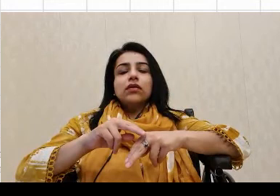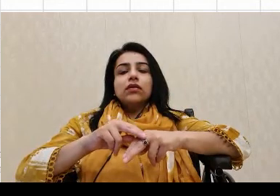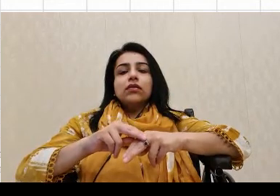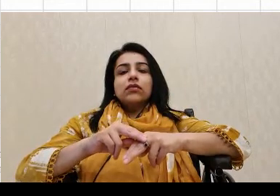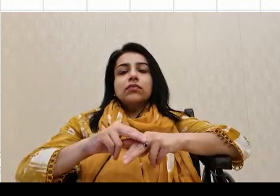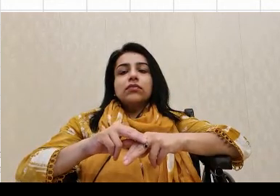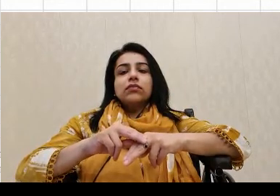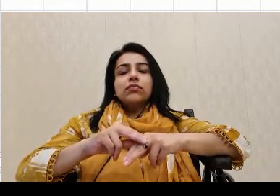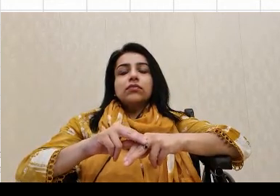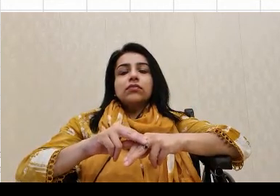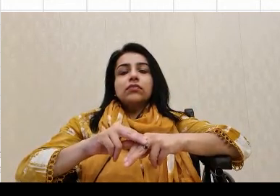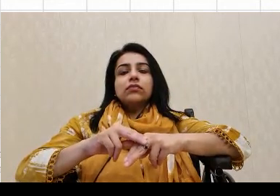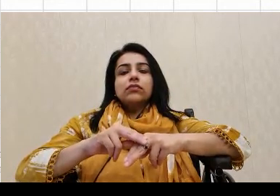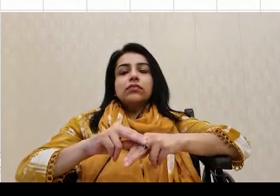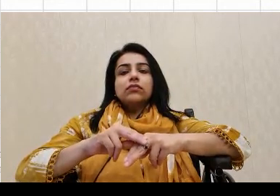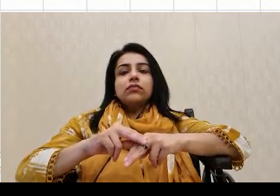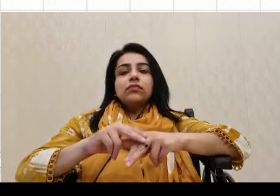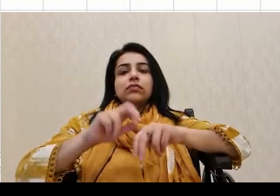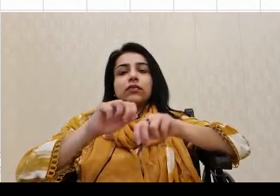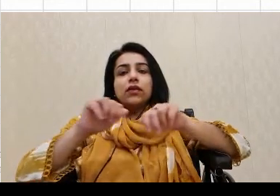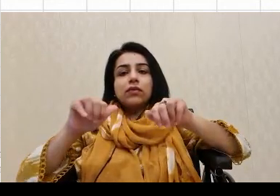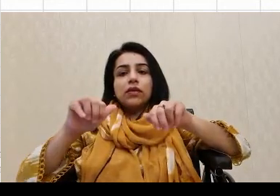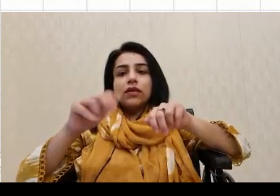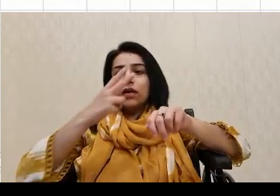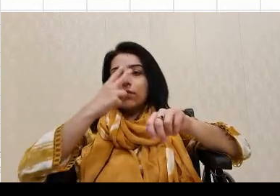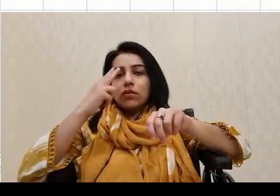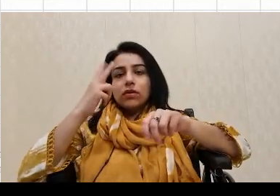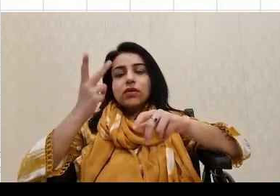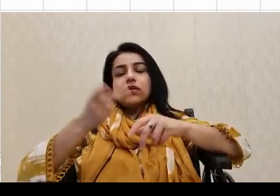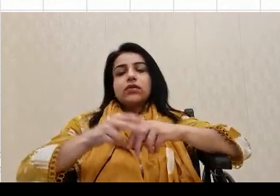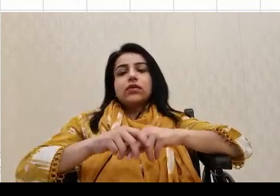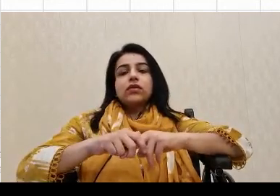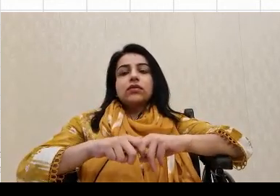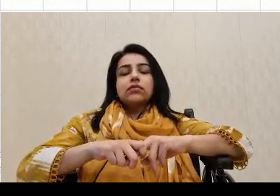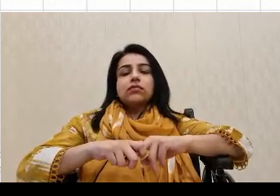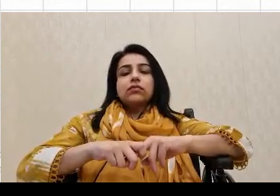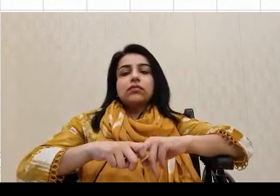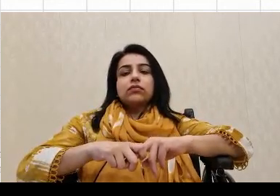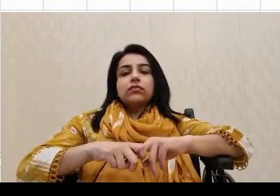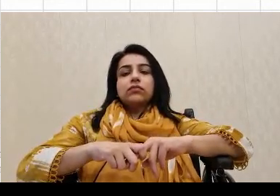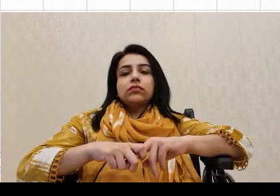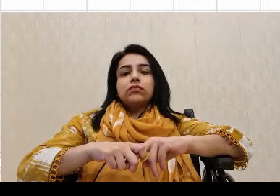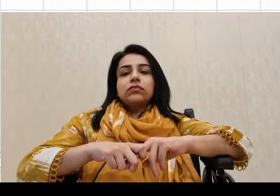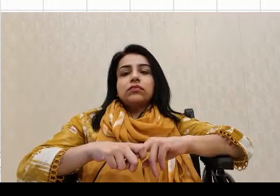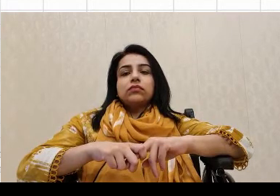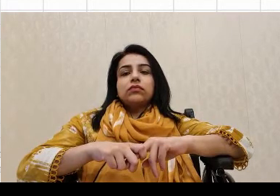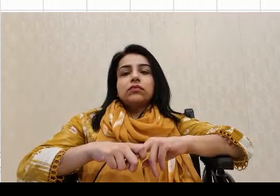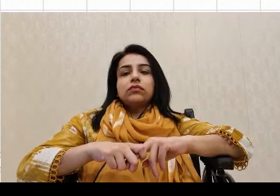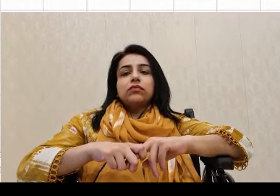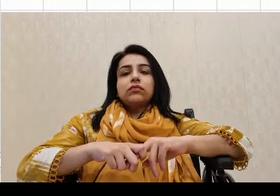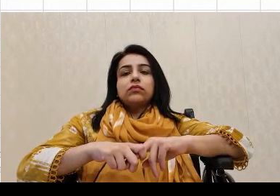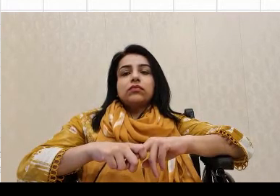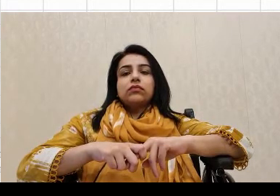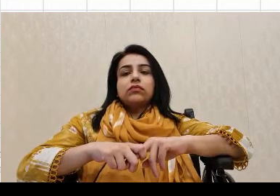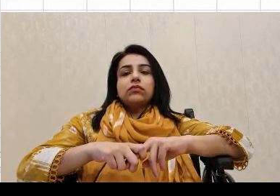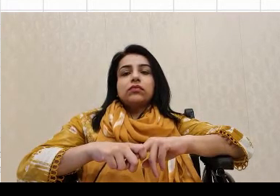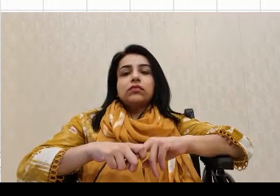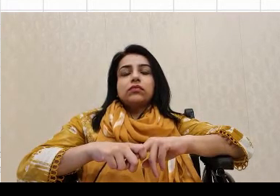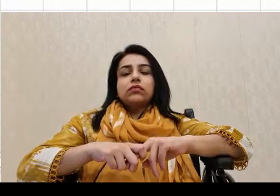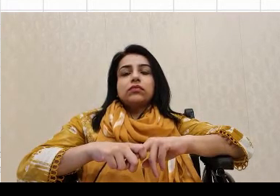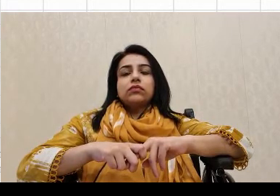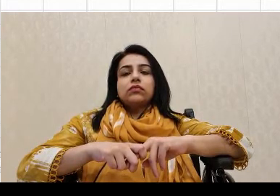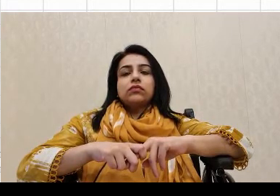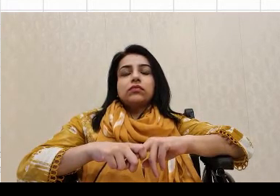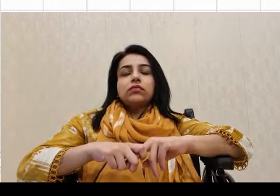एडिशन, सब्सट्रैक्शन, डिवीजन, मल्टीप्लिकेशन जो भी करनी है वो इस फार्मूला बार से